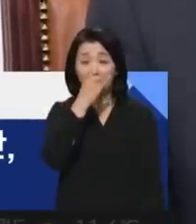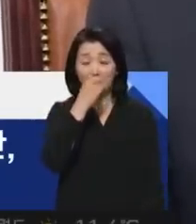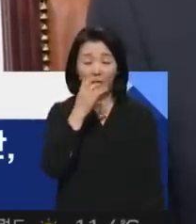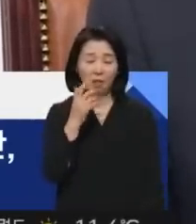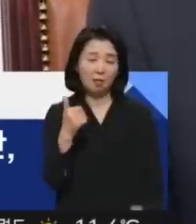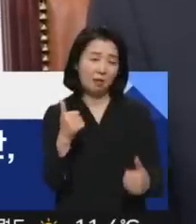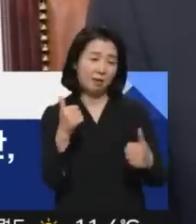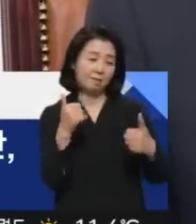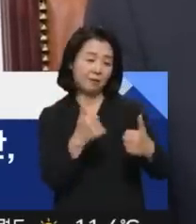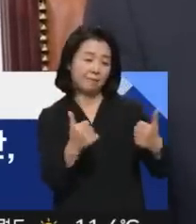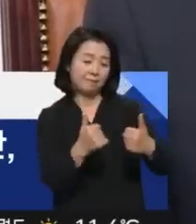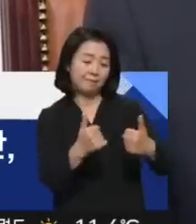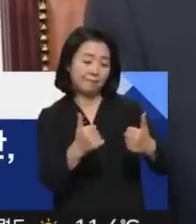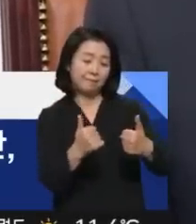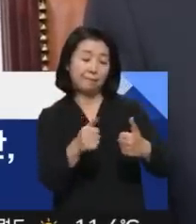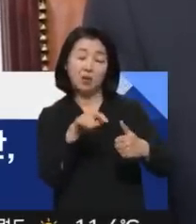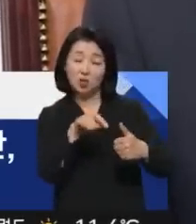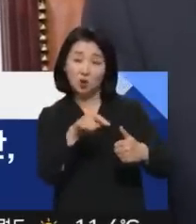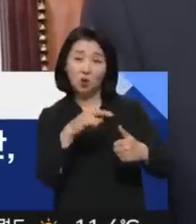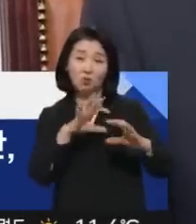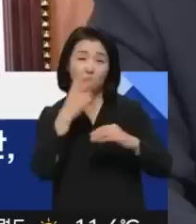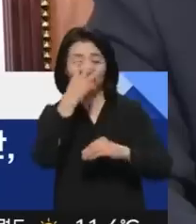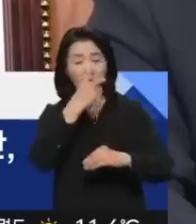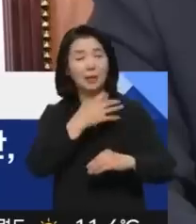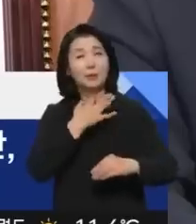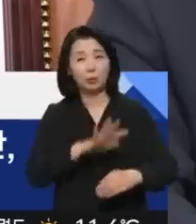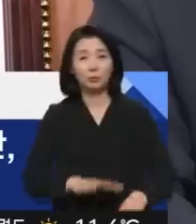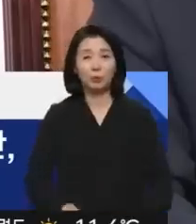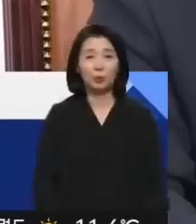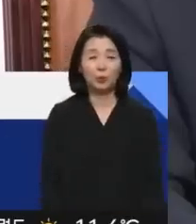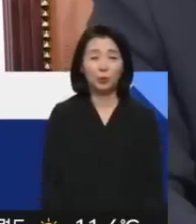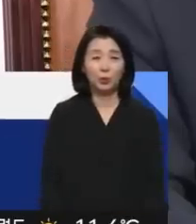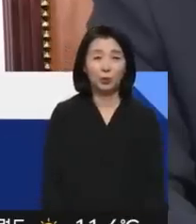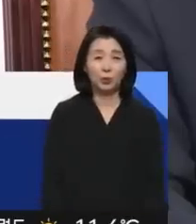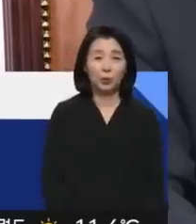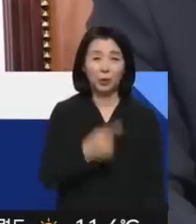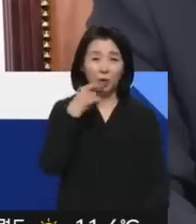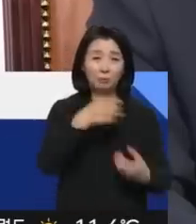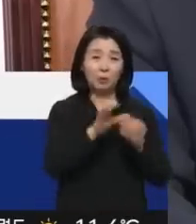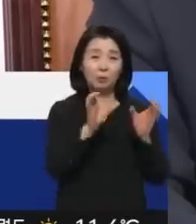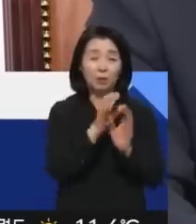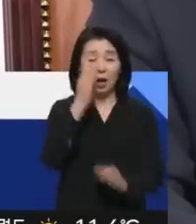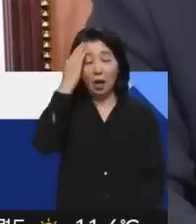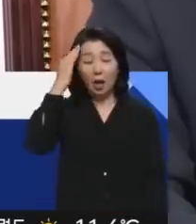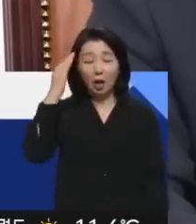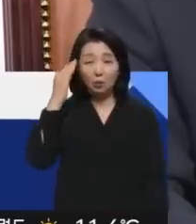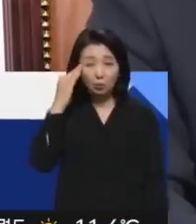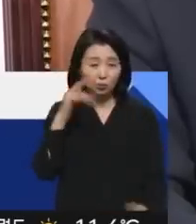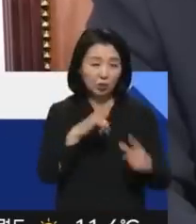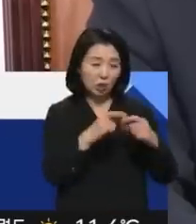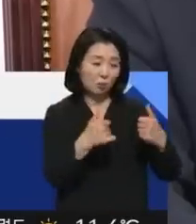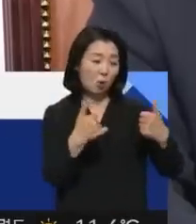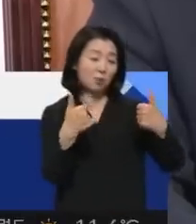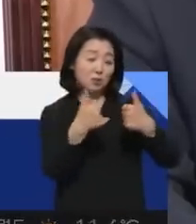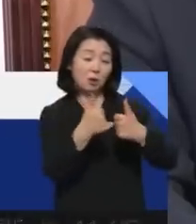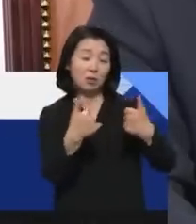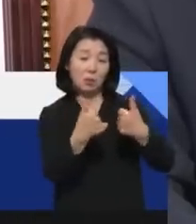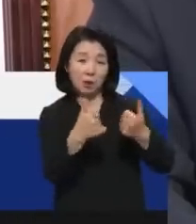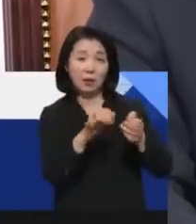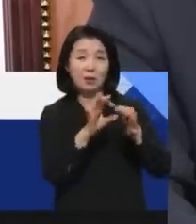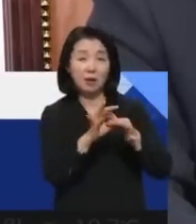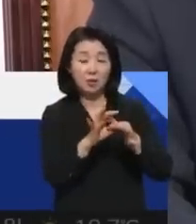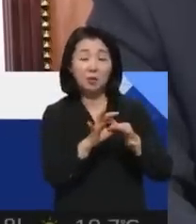외교를 대상으로 했던 경우는 단 한 건도 없었습니다. 민주당이 한일 정상회담에 대한 국정조사를